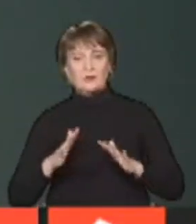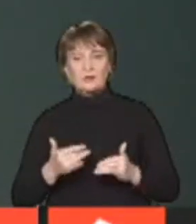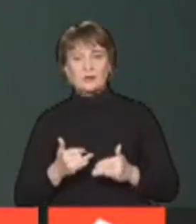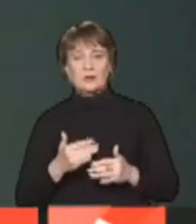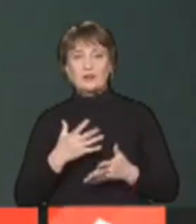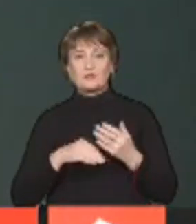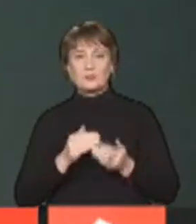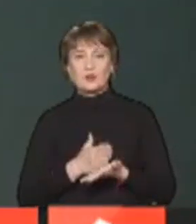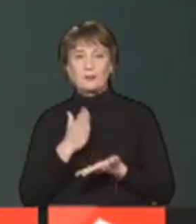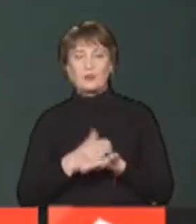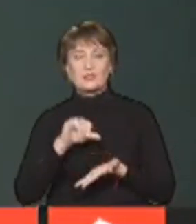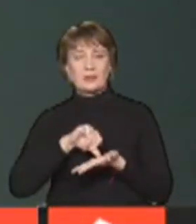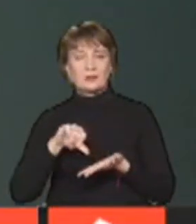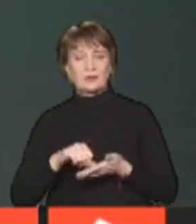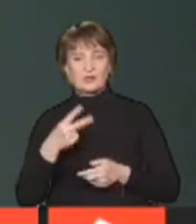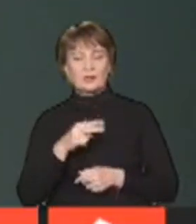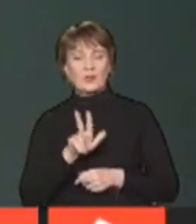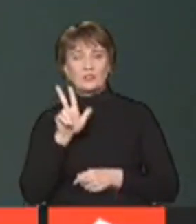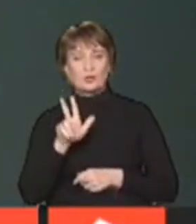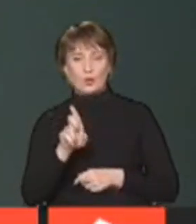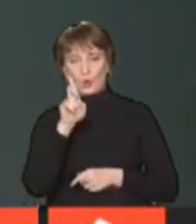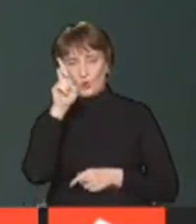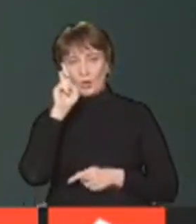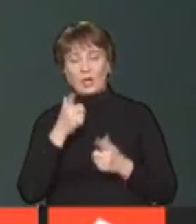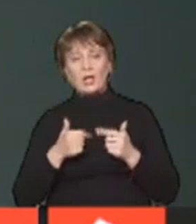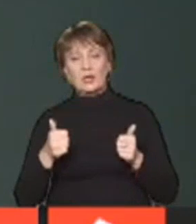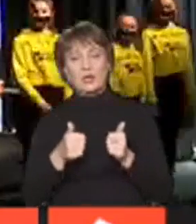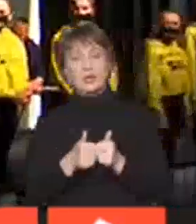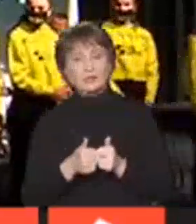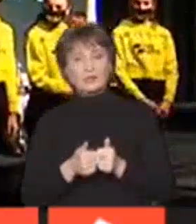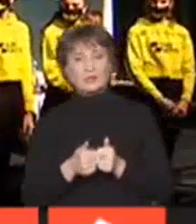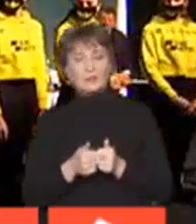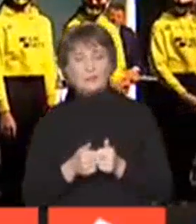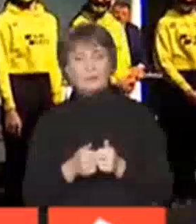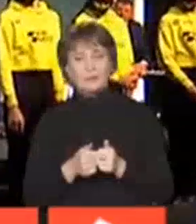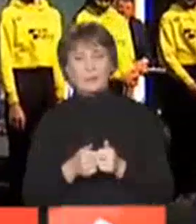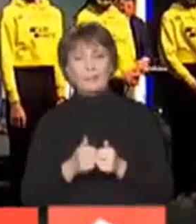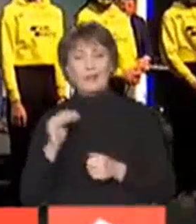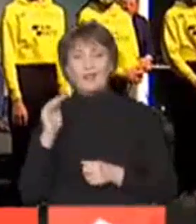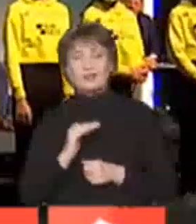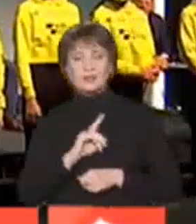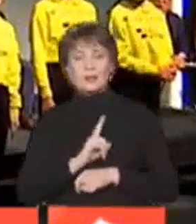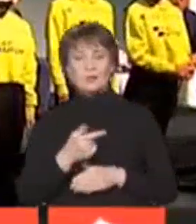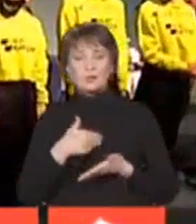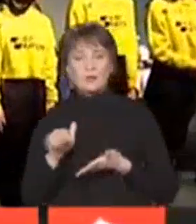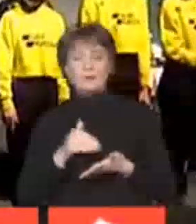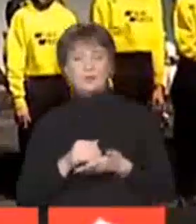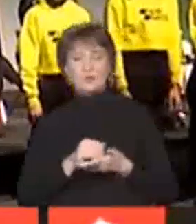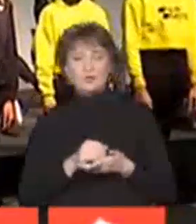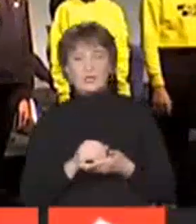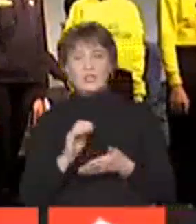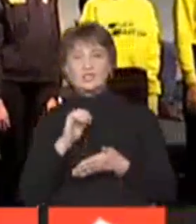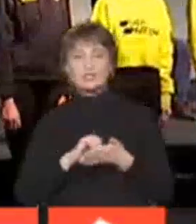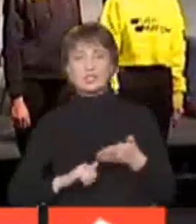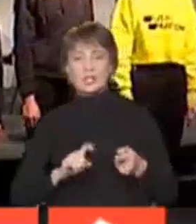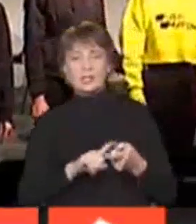Всього змагатимуться представниці 23 країн. Низка потужних країн відмовилася брати участь в європейській першості через пандемію